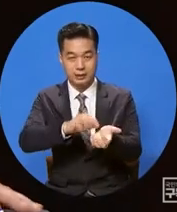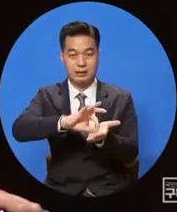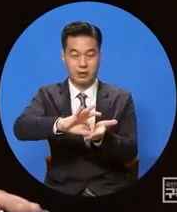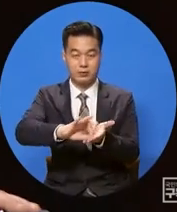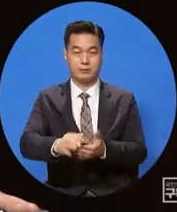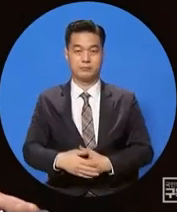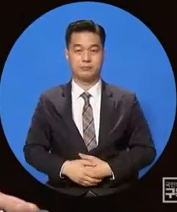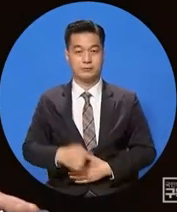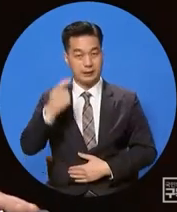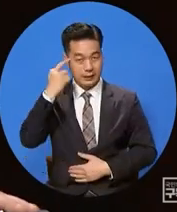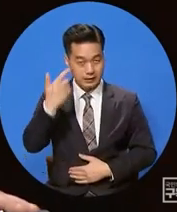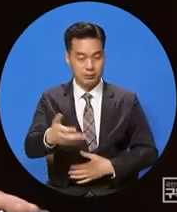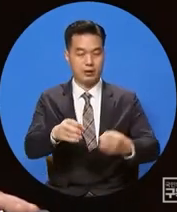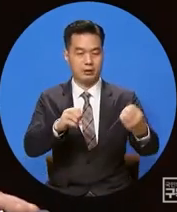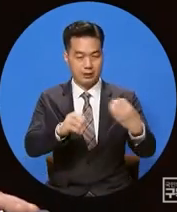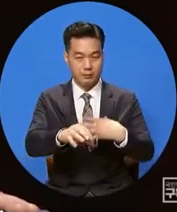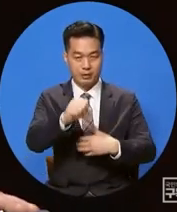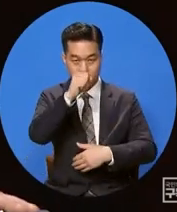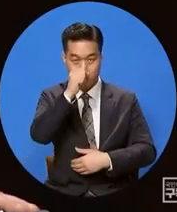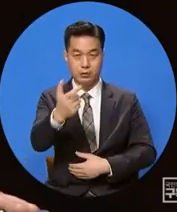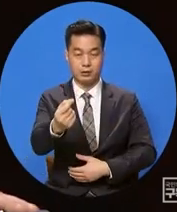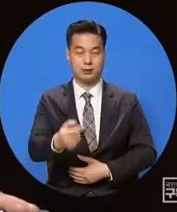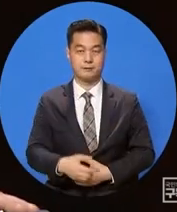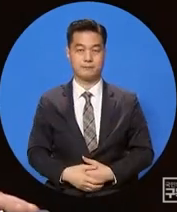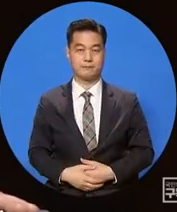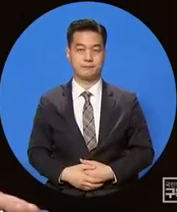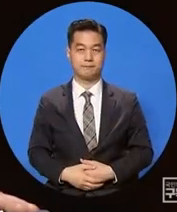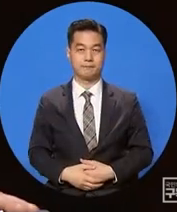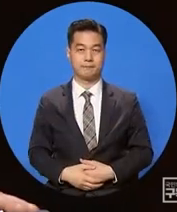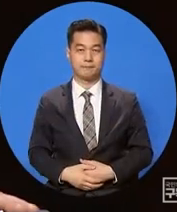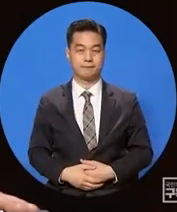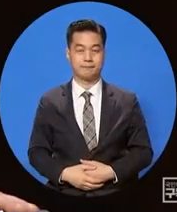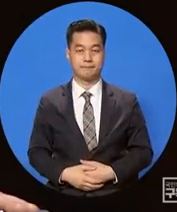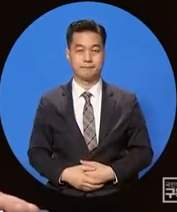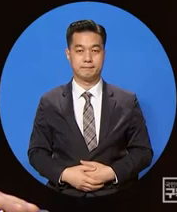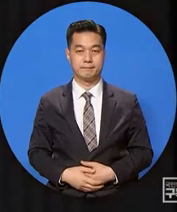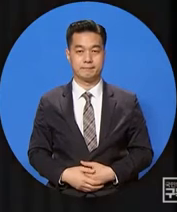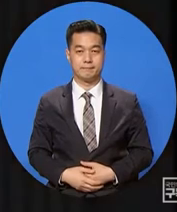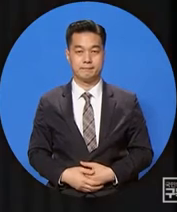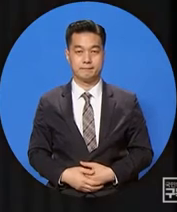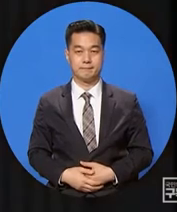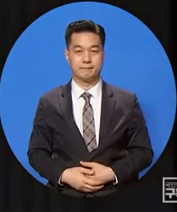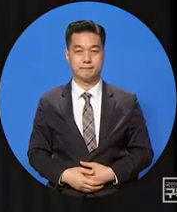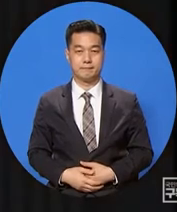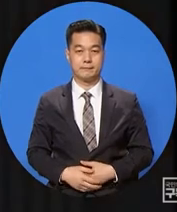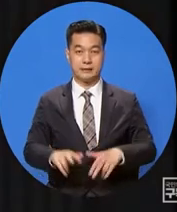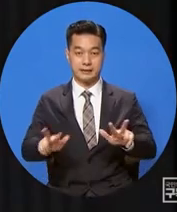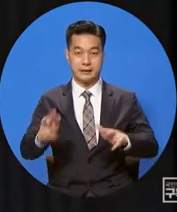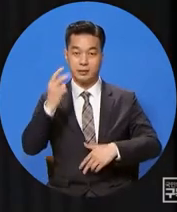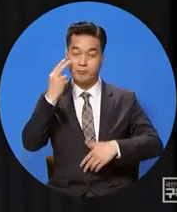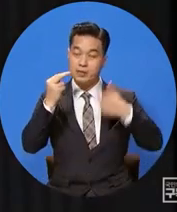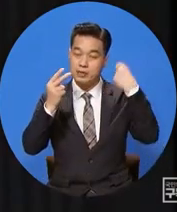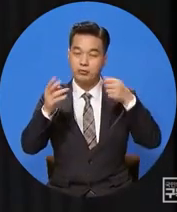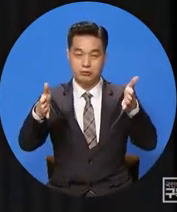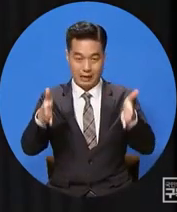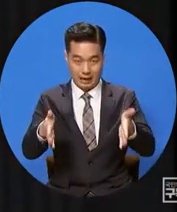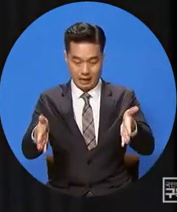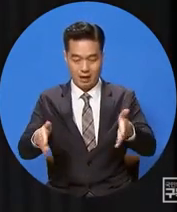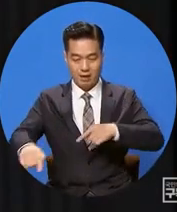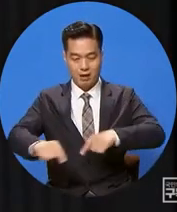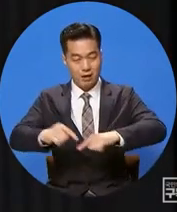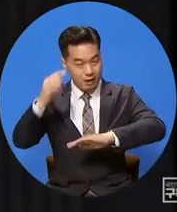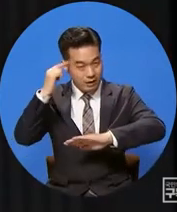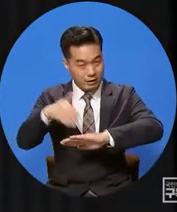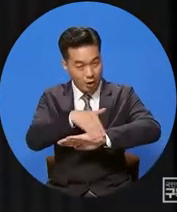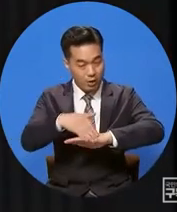제가 질문을 하고 좀 네. 답을 오시면 뭐 좀 네. 오래 하실 수 있겠네. 지금 그 미중 간의 뭐 전략 경쟁이